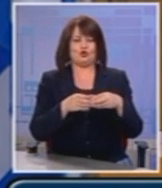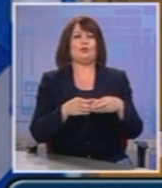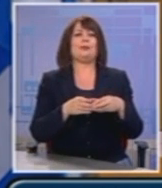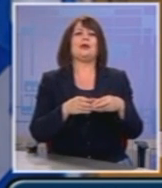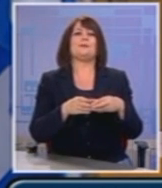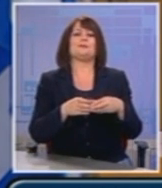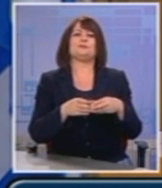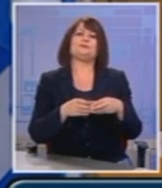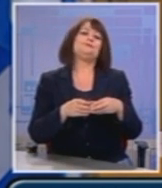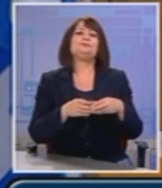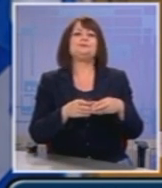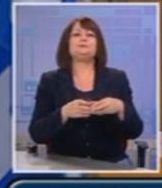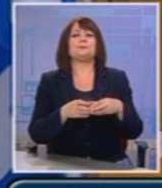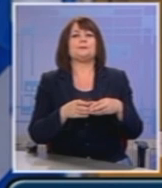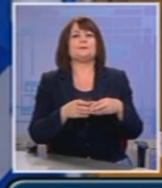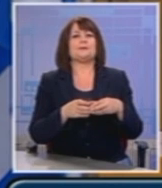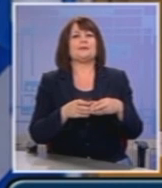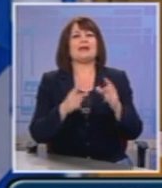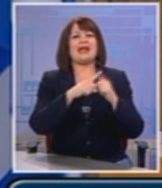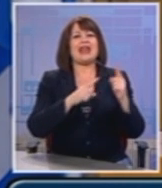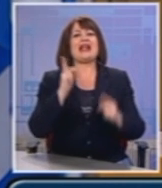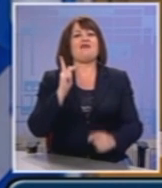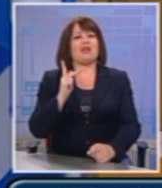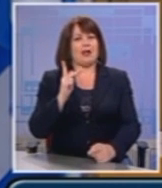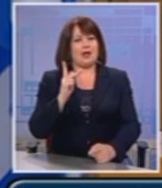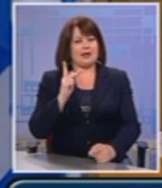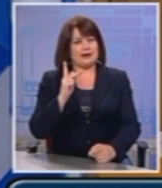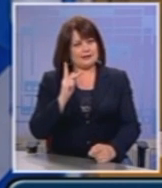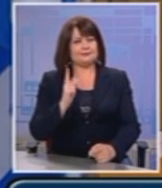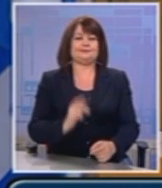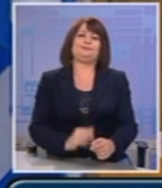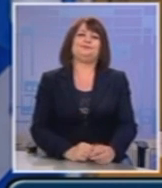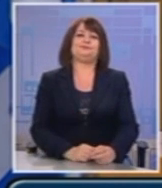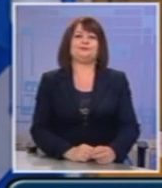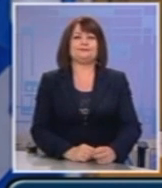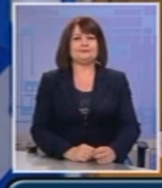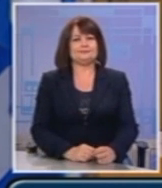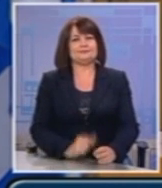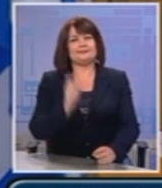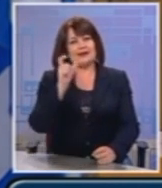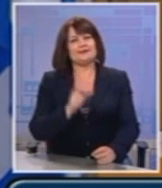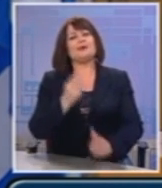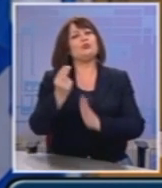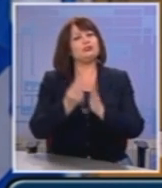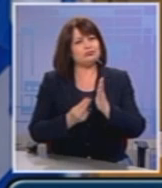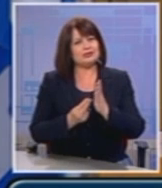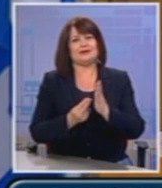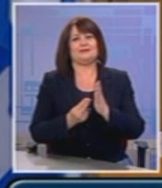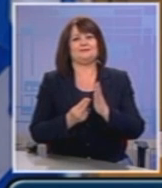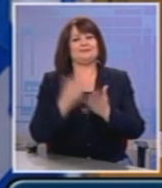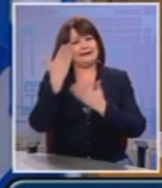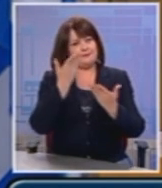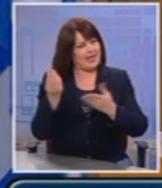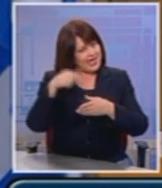μνημονίων και της επιτήρησης η κυρία χαρά καφαντάρη που για πολλοστή φορά μας